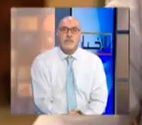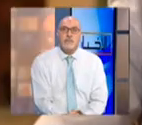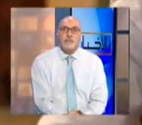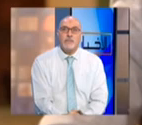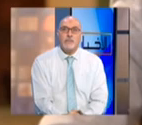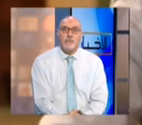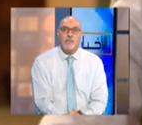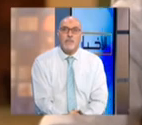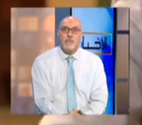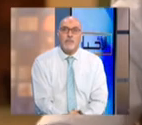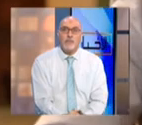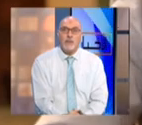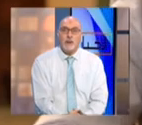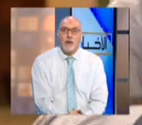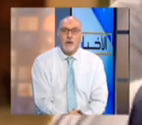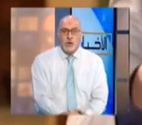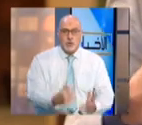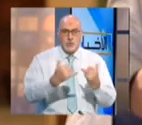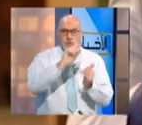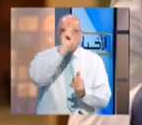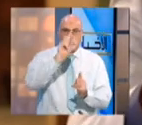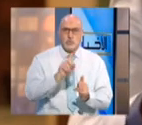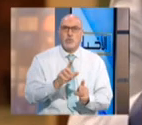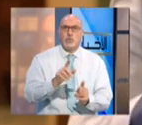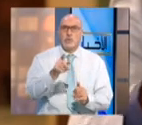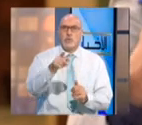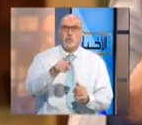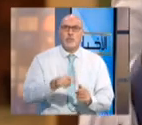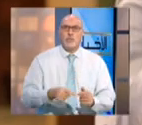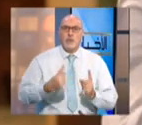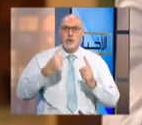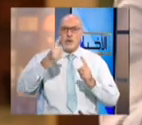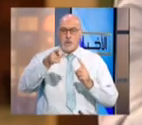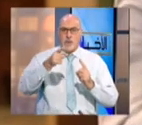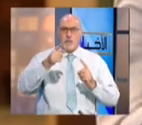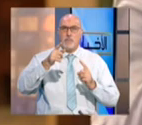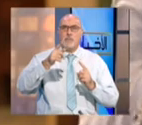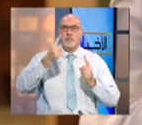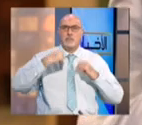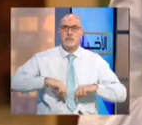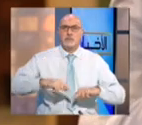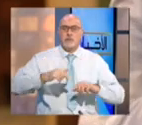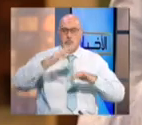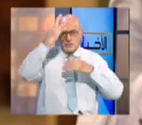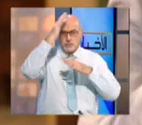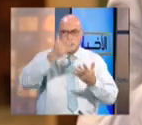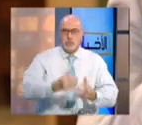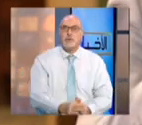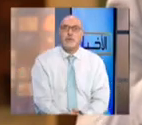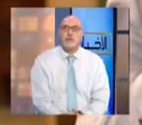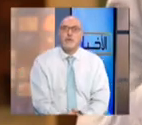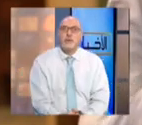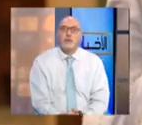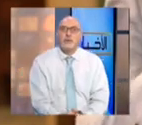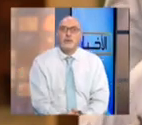سؤالي هو ألا يتعارض ما قمت به كوزير الخارجية وأسألك الآن بشكل في لحظة مكاشفة